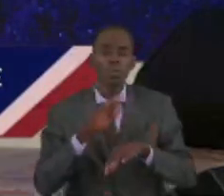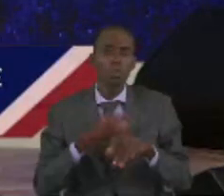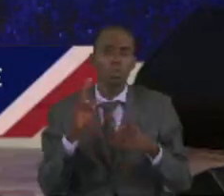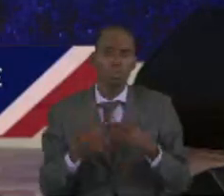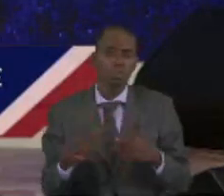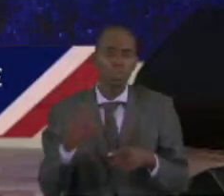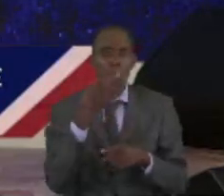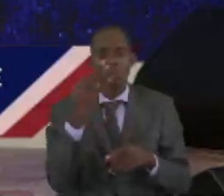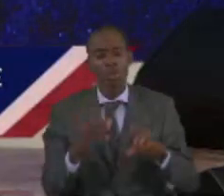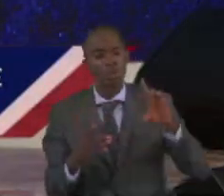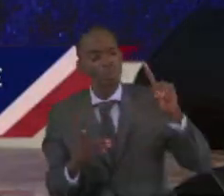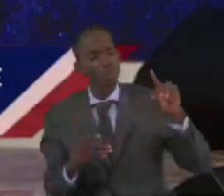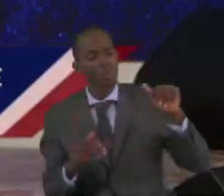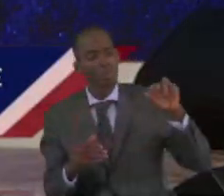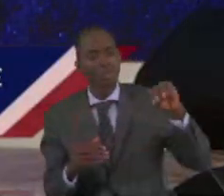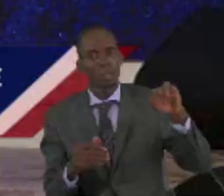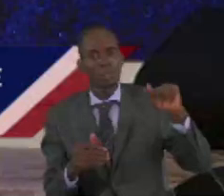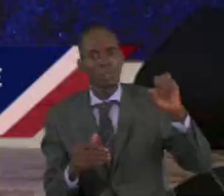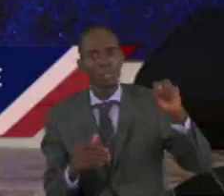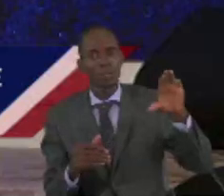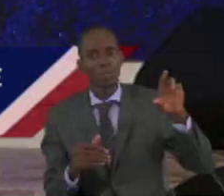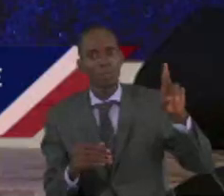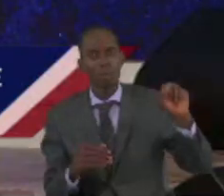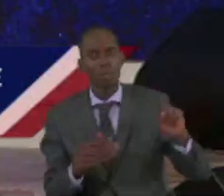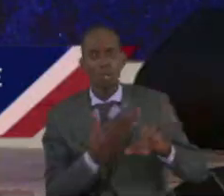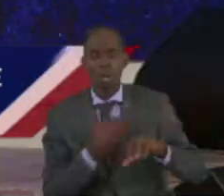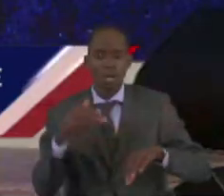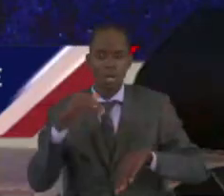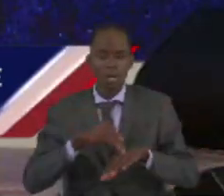20. À ceux de Damas d'abord, puis à Jérusalem,